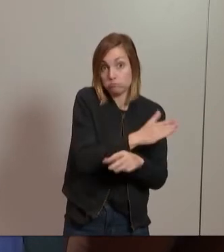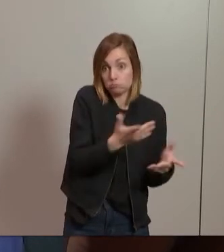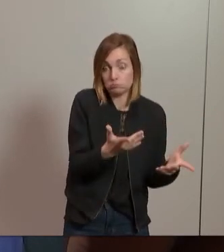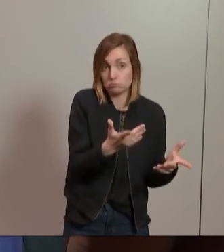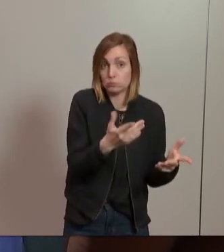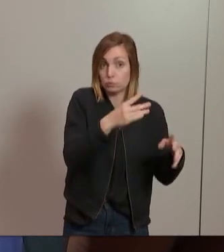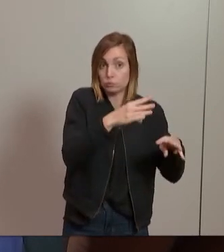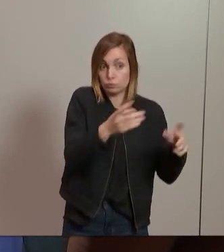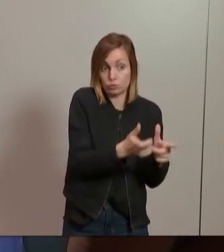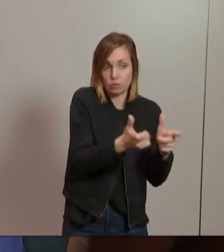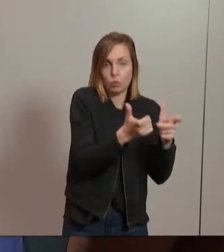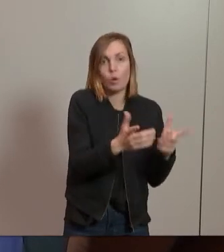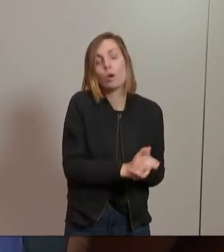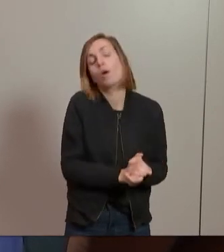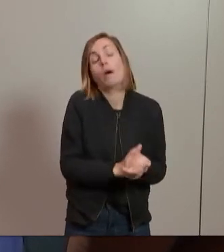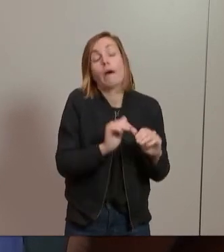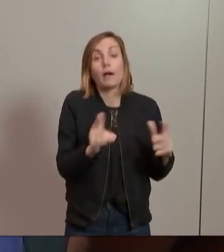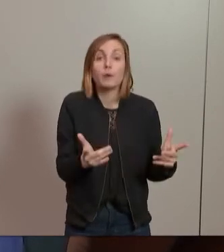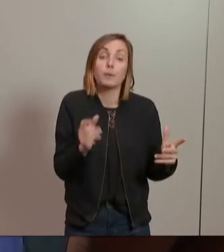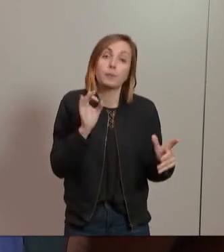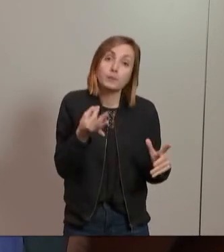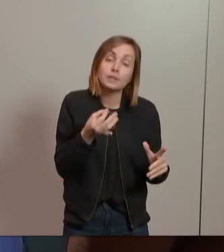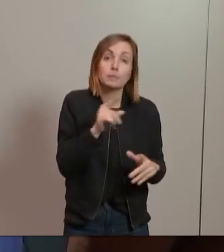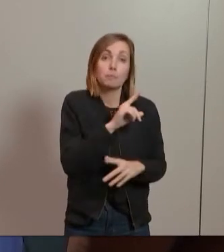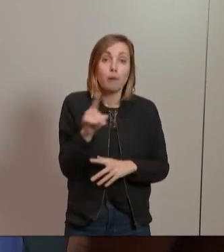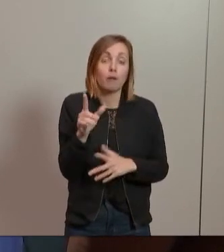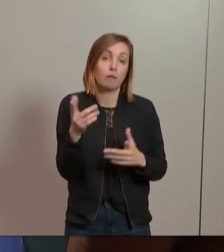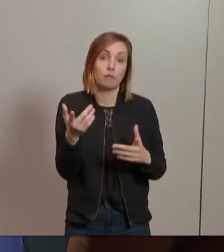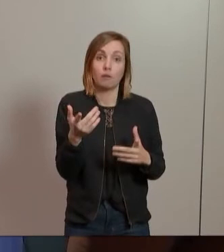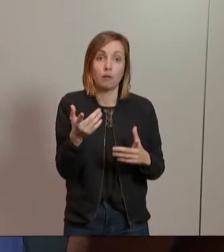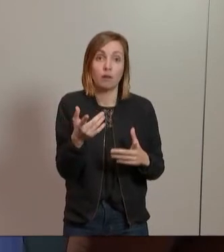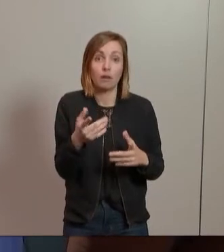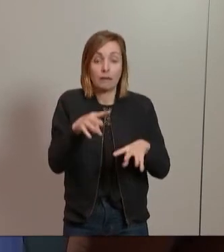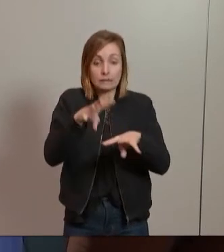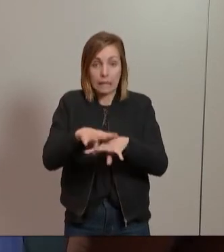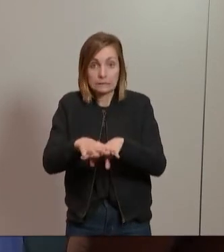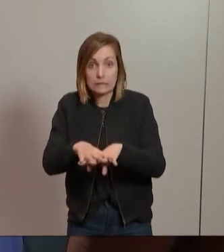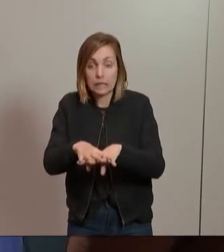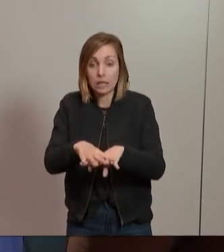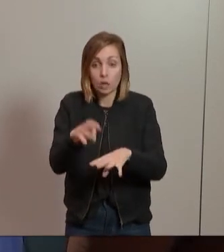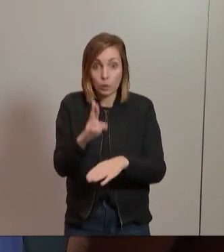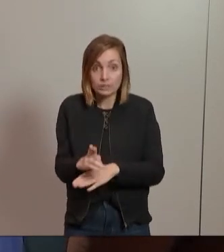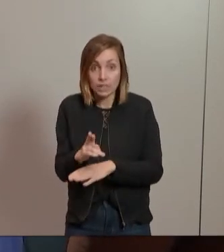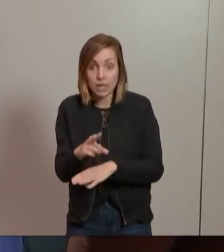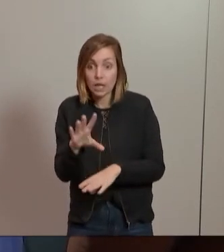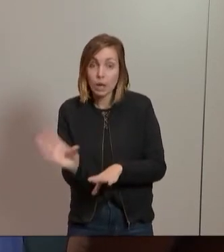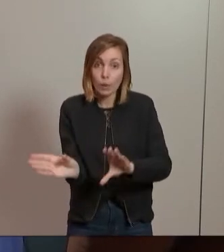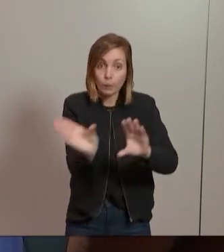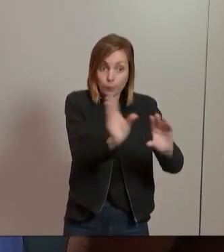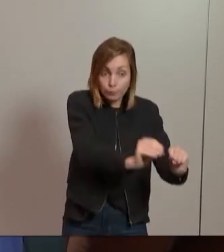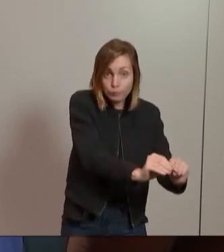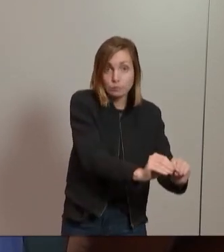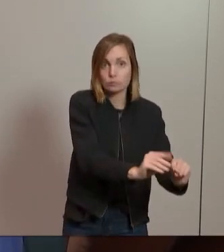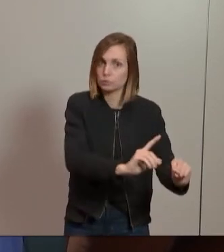n'est pas, comme on peut l'entendre dire, effectivement, sur un transfert à quantité égale de possibilités d'accueil